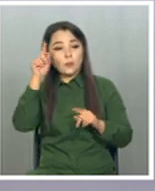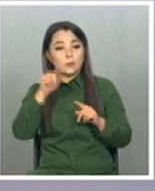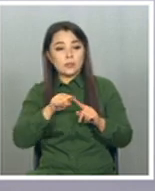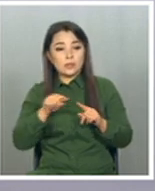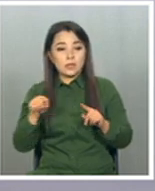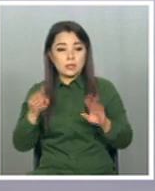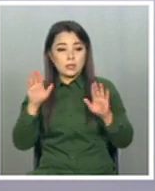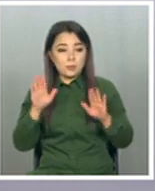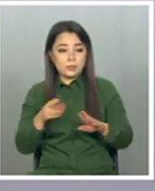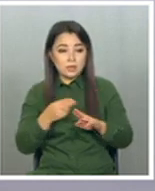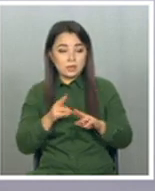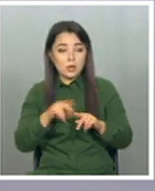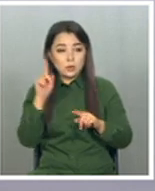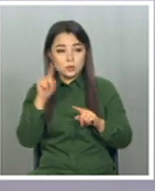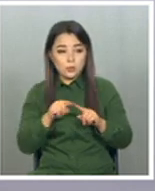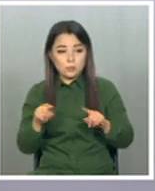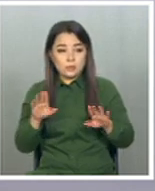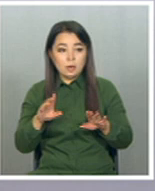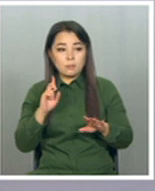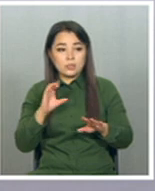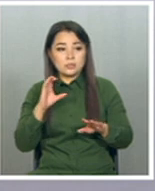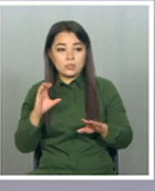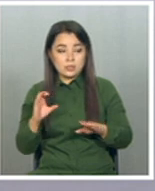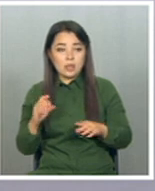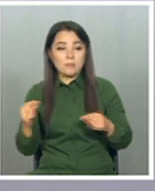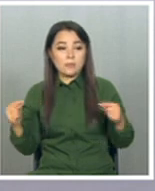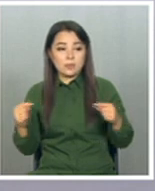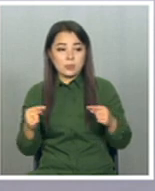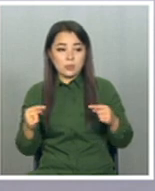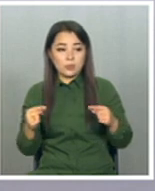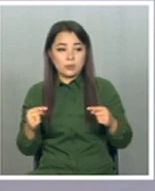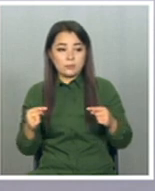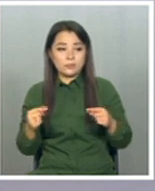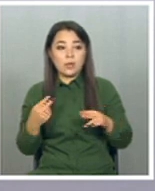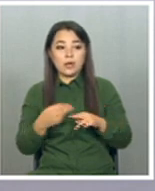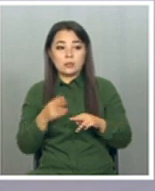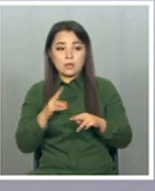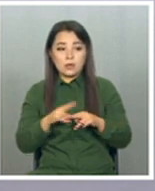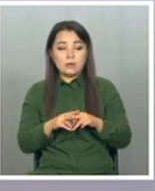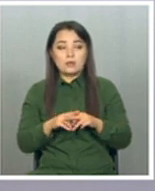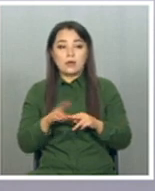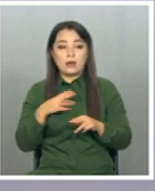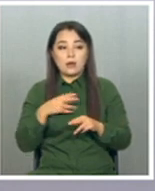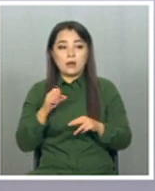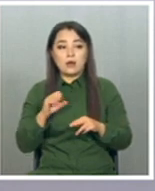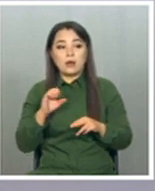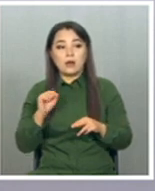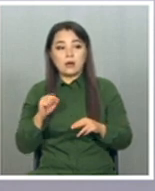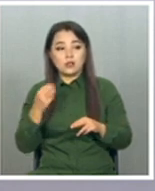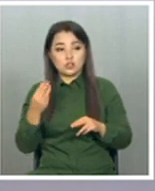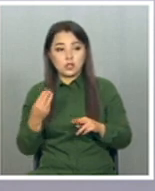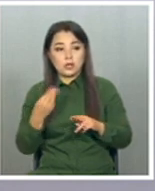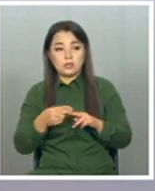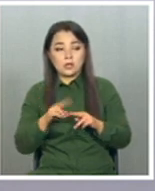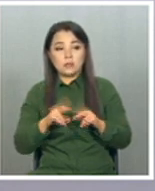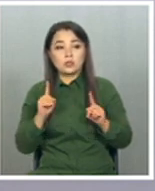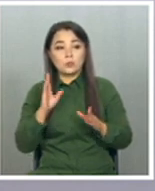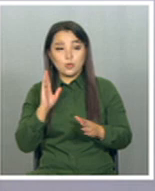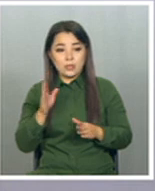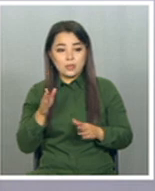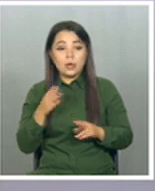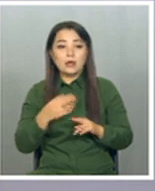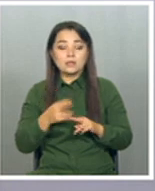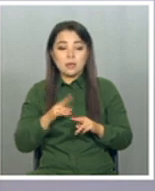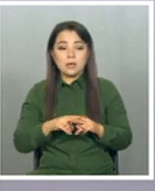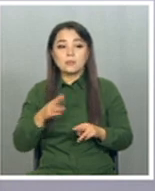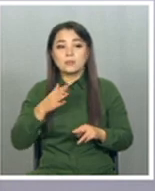бар. Яғни АH BC-ға перпендикуляр. Олай болса бізде АH не болады? Өте жақсы,